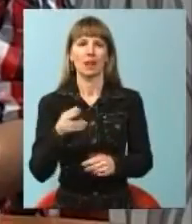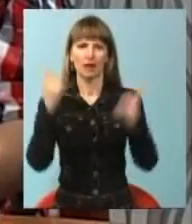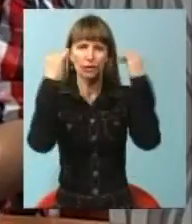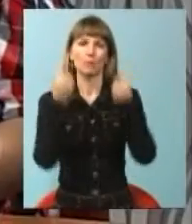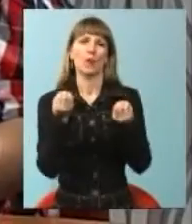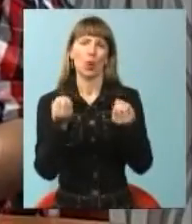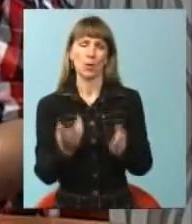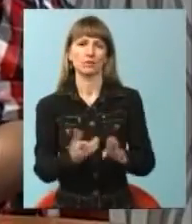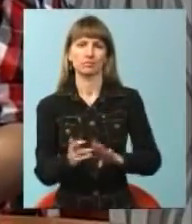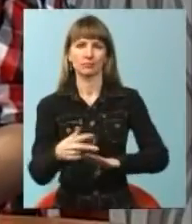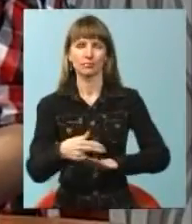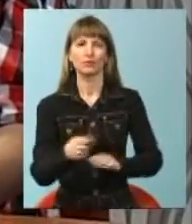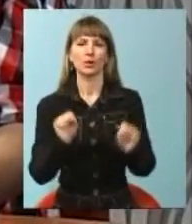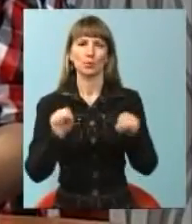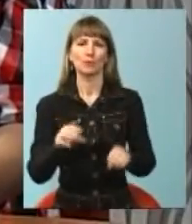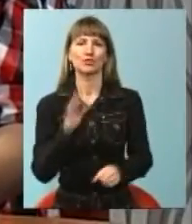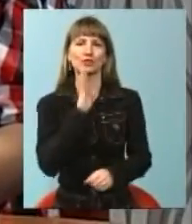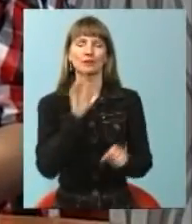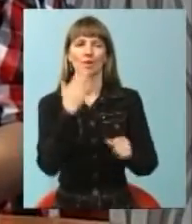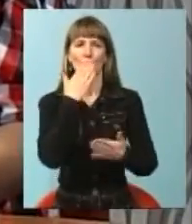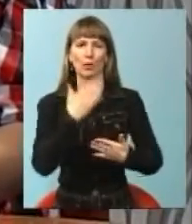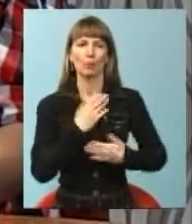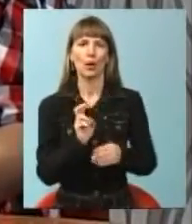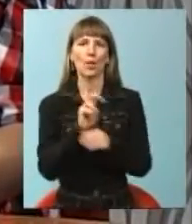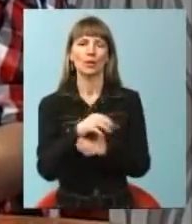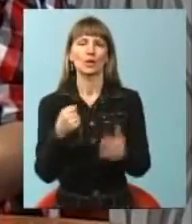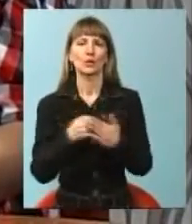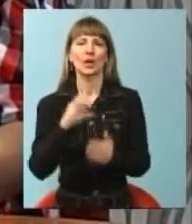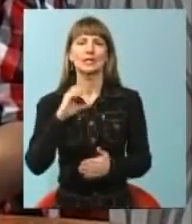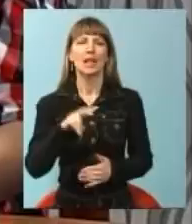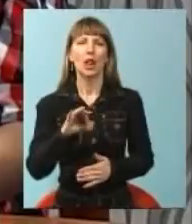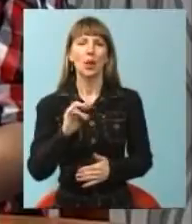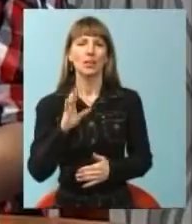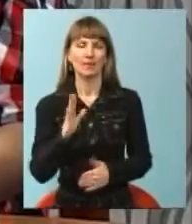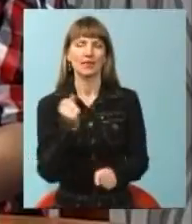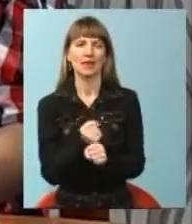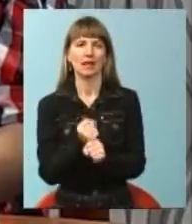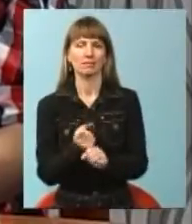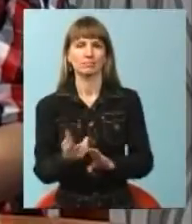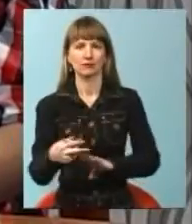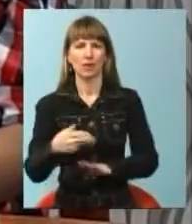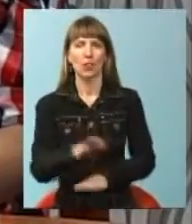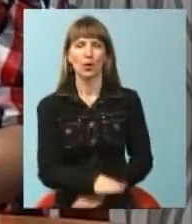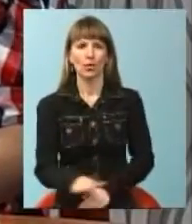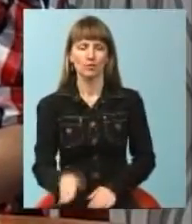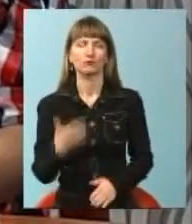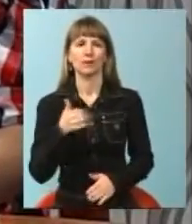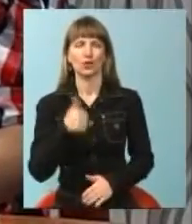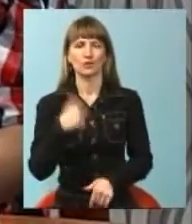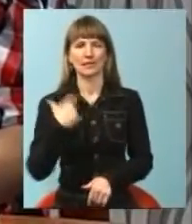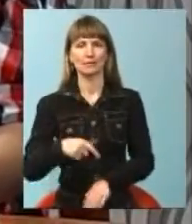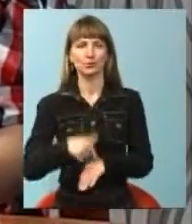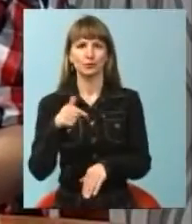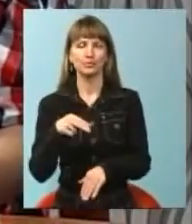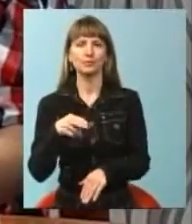робиш, можливо, навіть жінки також полюбляють ходити до салонів, робити нігті, і потім вони дуже добре себе почувають. Ну, тож, про